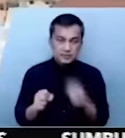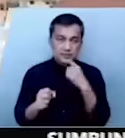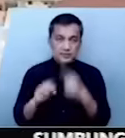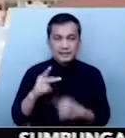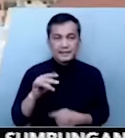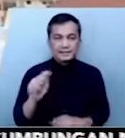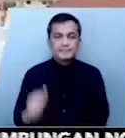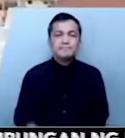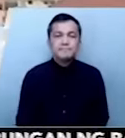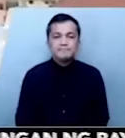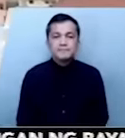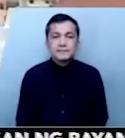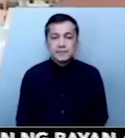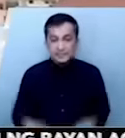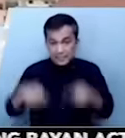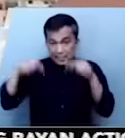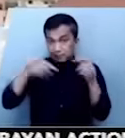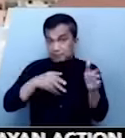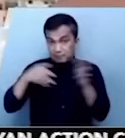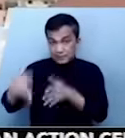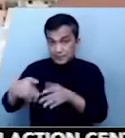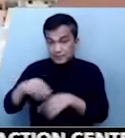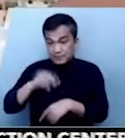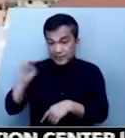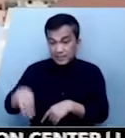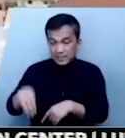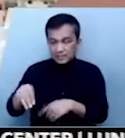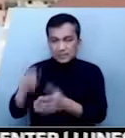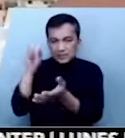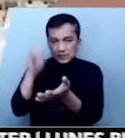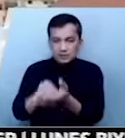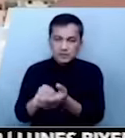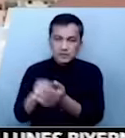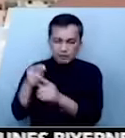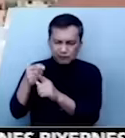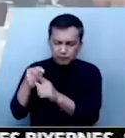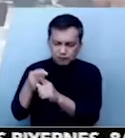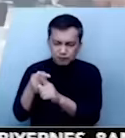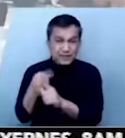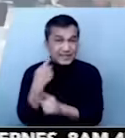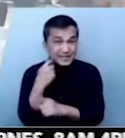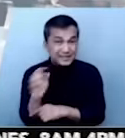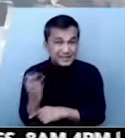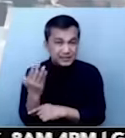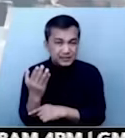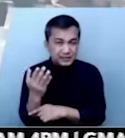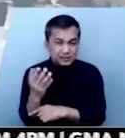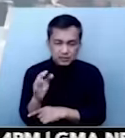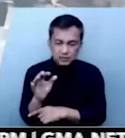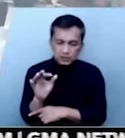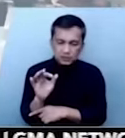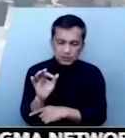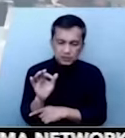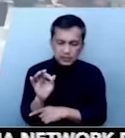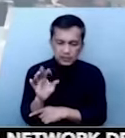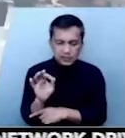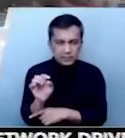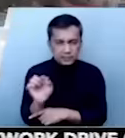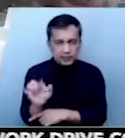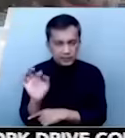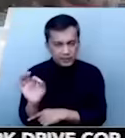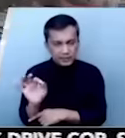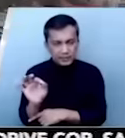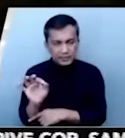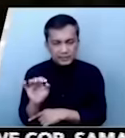Sa Metro Manila naman, naitala rin ang malamig na temperatura kaninang umaga na 19.9 degrees Celsius.